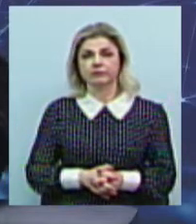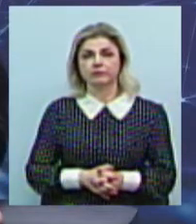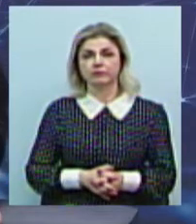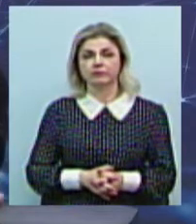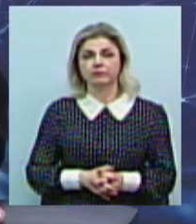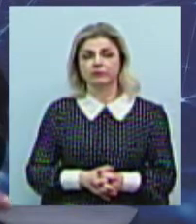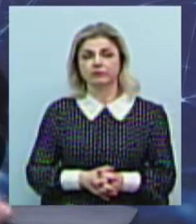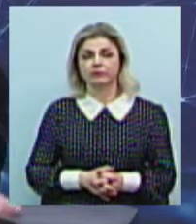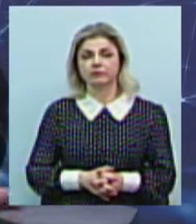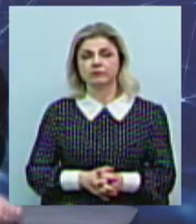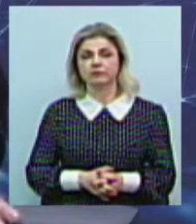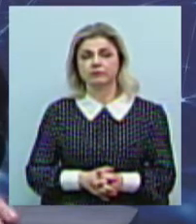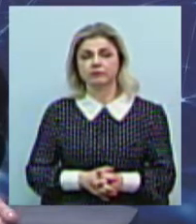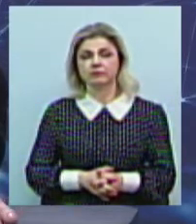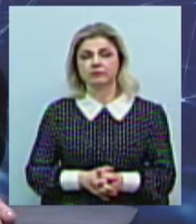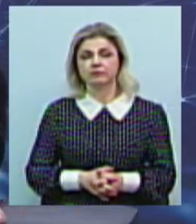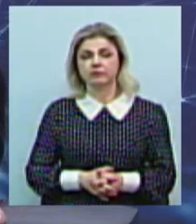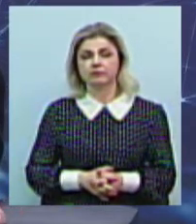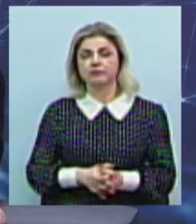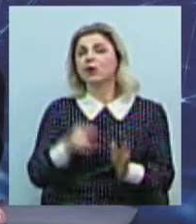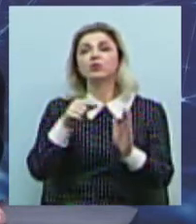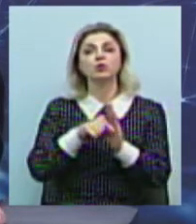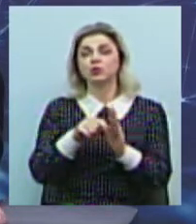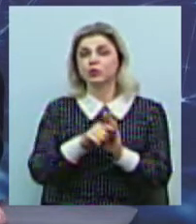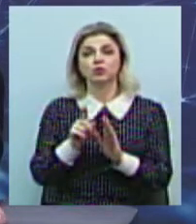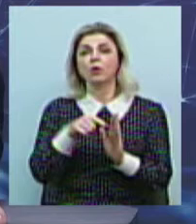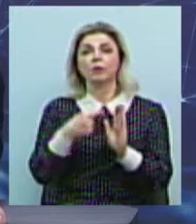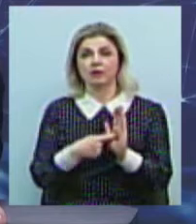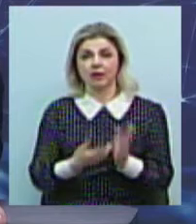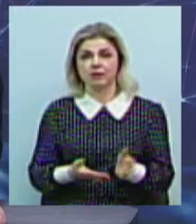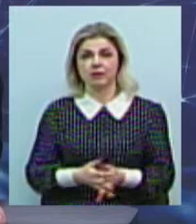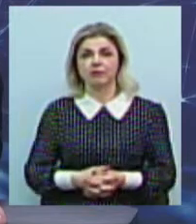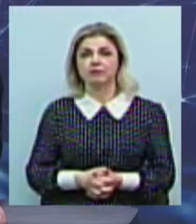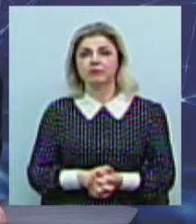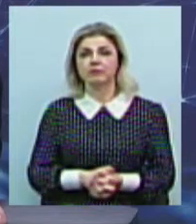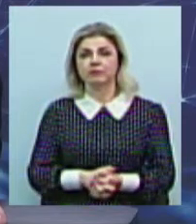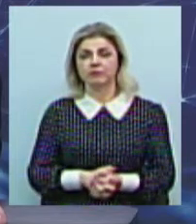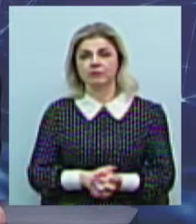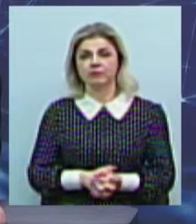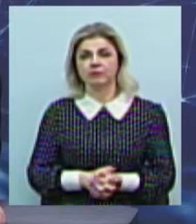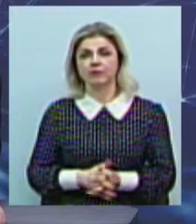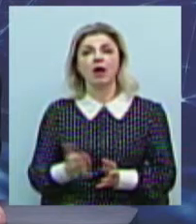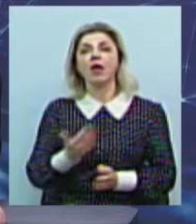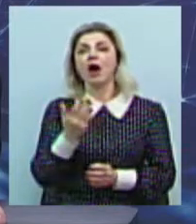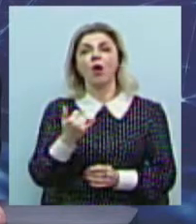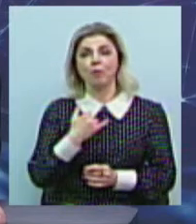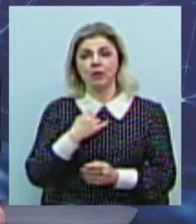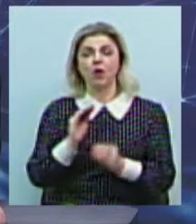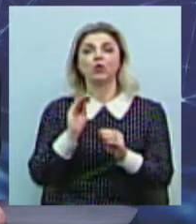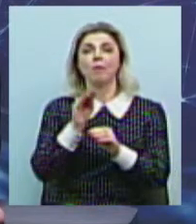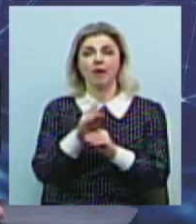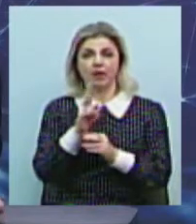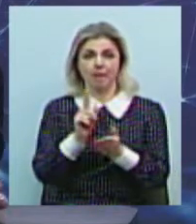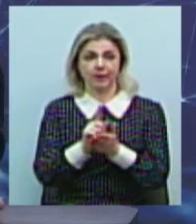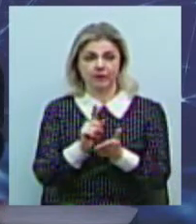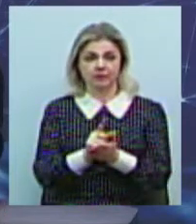Дякую за запитання. А в чому суть питання? Ну що, яка в мене добавка пенсії? Що